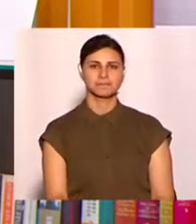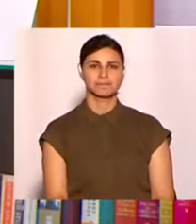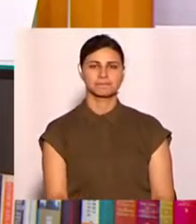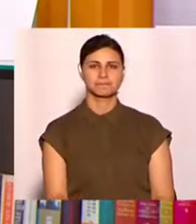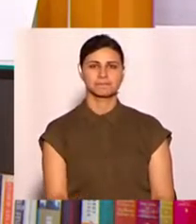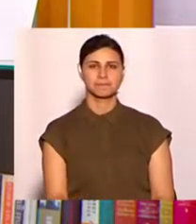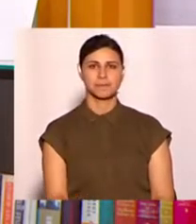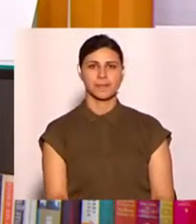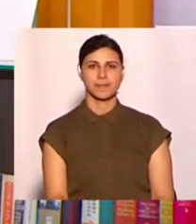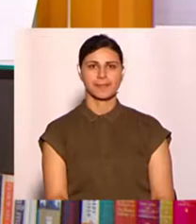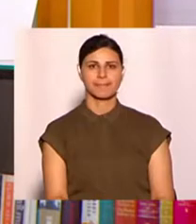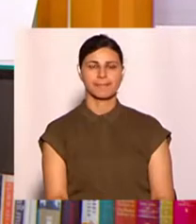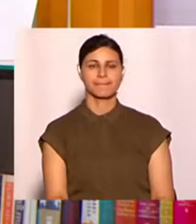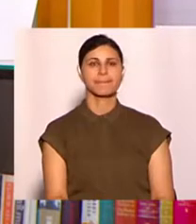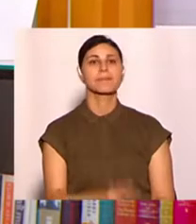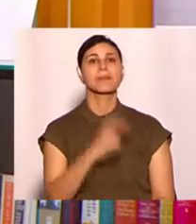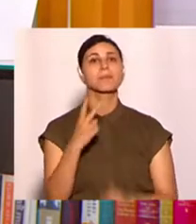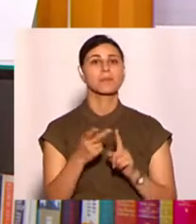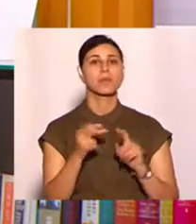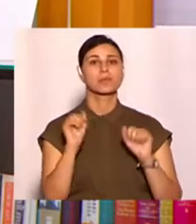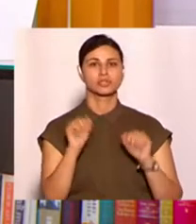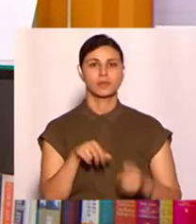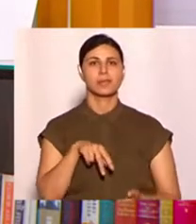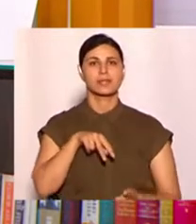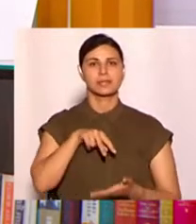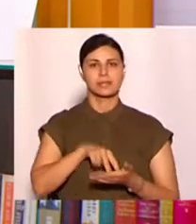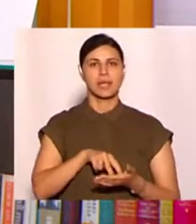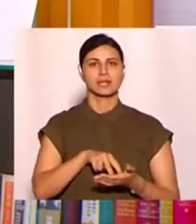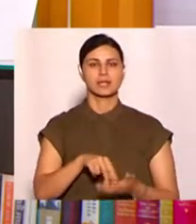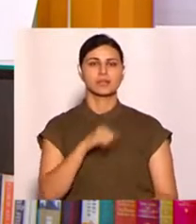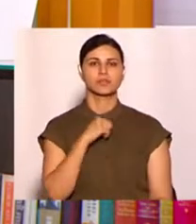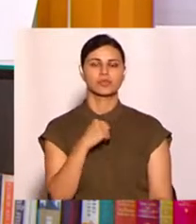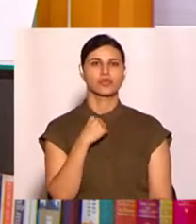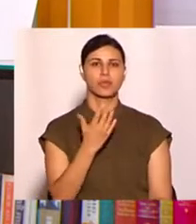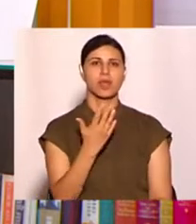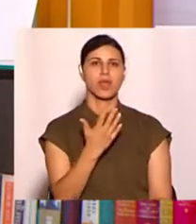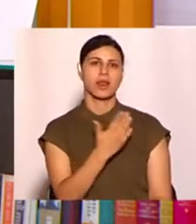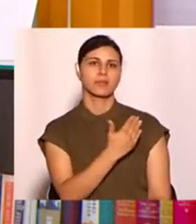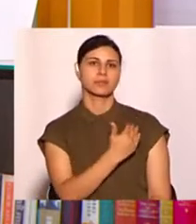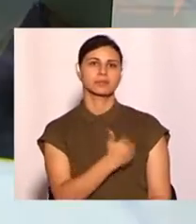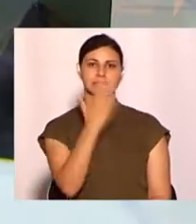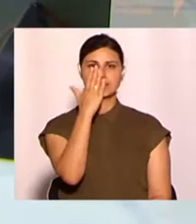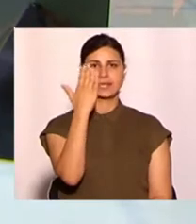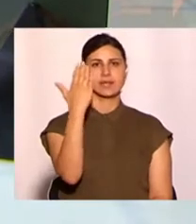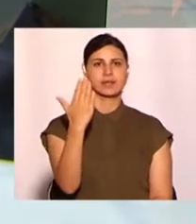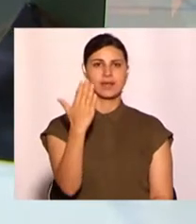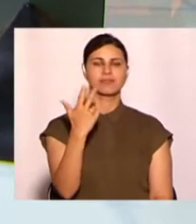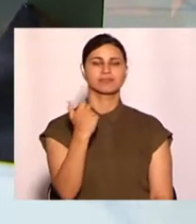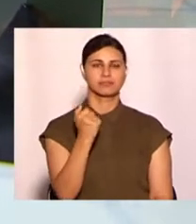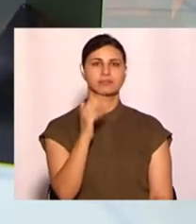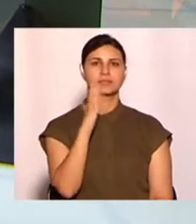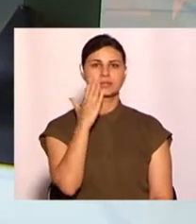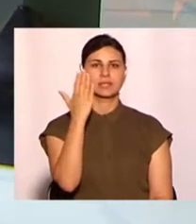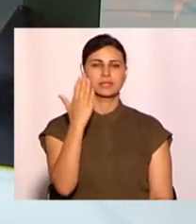შემდეგი ვარიანტია დადექით, ხელი მაღლა აწიეთ და მოისინჯეთ იღლის არე. ამას ისევ სარკის წინ